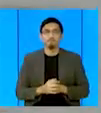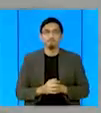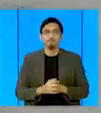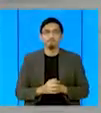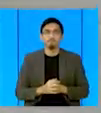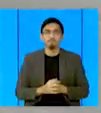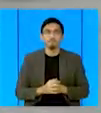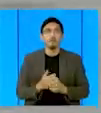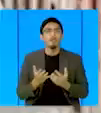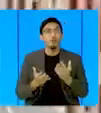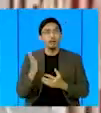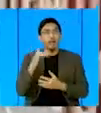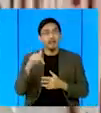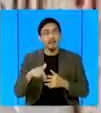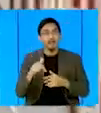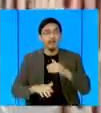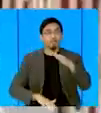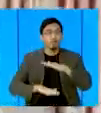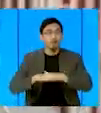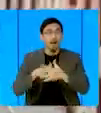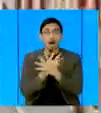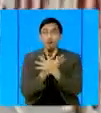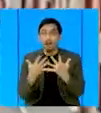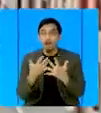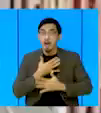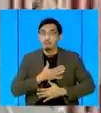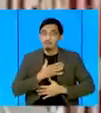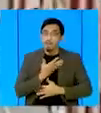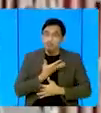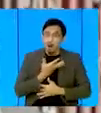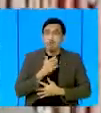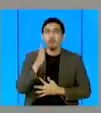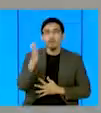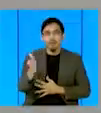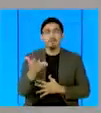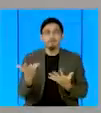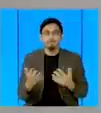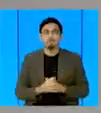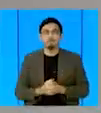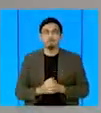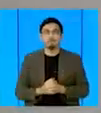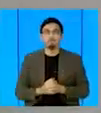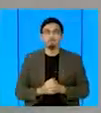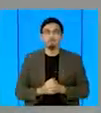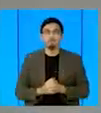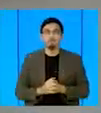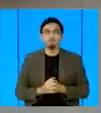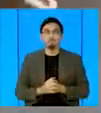hari ini menjadi puncak mudik warga Madura. Dari Surabaya, Jawa Timur, Yuda Prawira, iNews melaporkan.